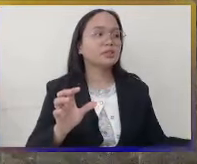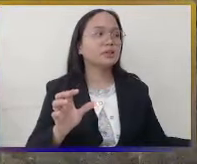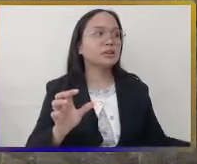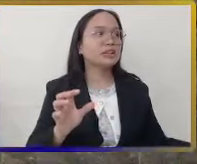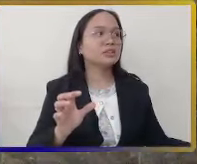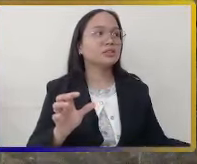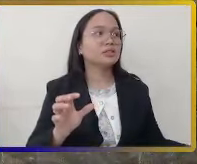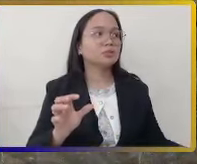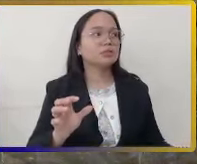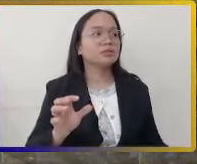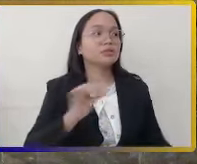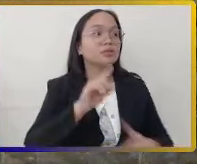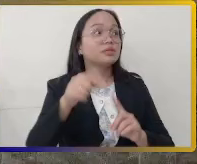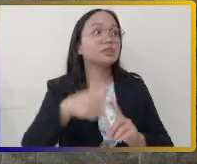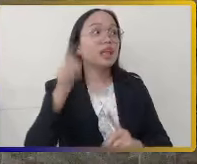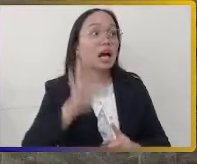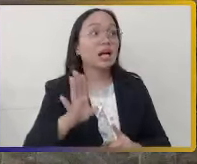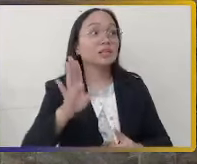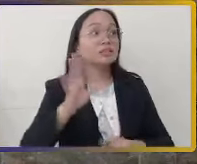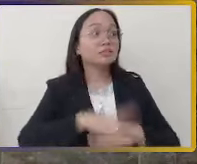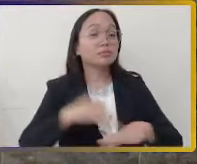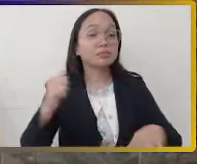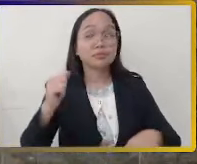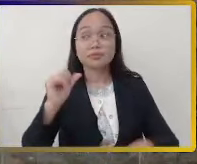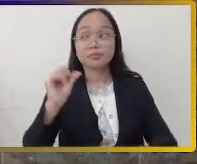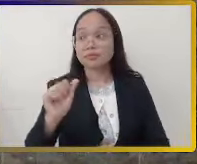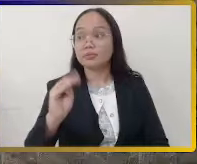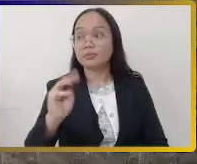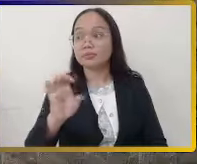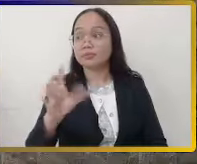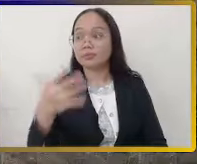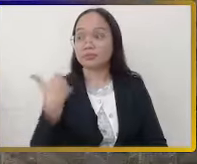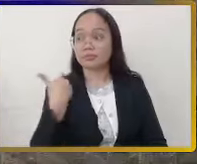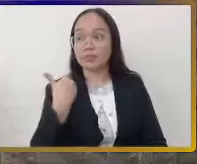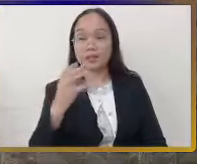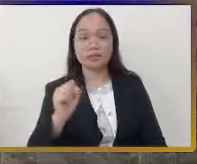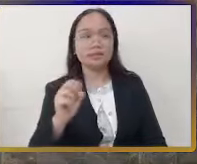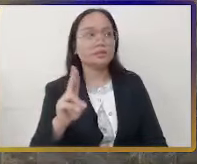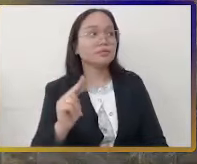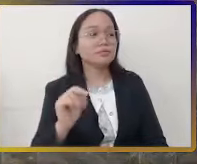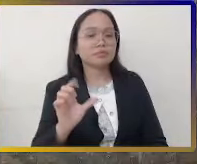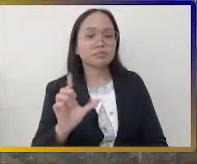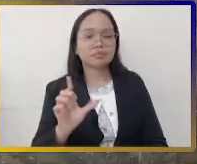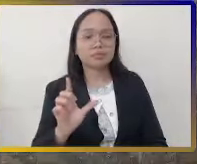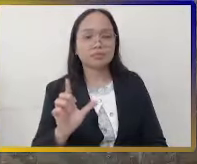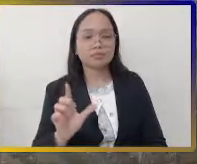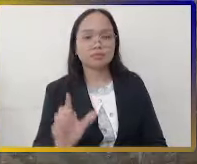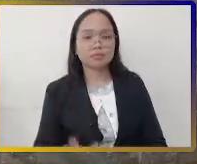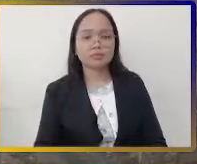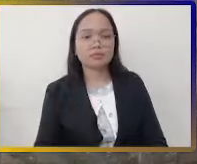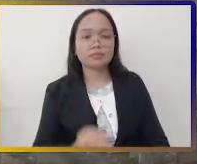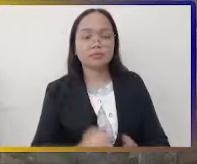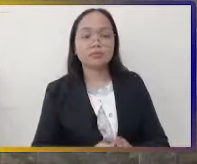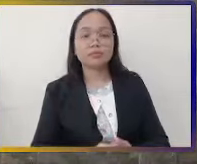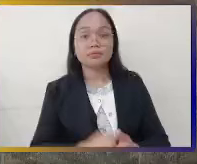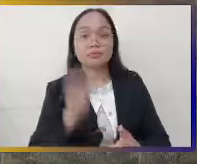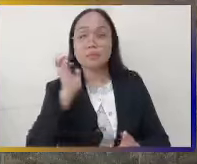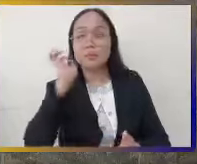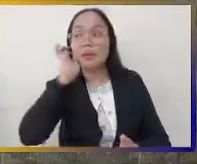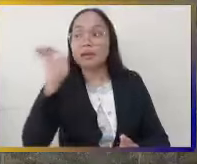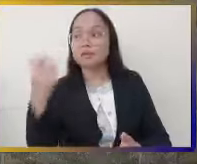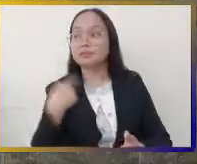nung tatawagin ni Samuel ng Panginoon, nandiyan pa si Saul na siya ay maging king, mga kapatid. Ia-anoint siya,